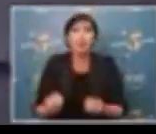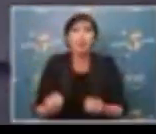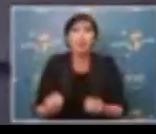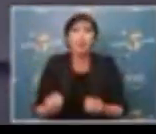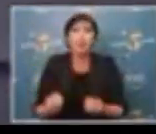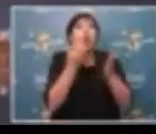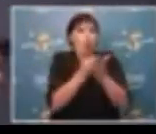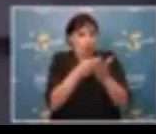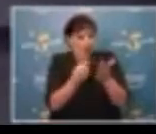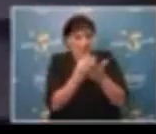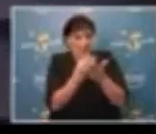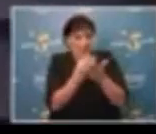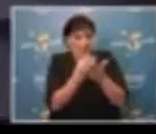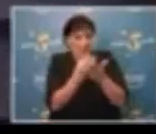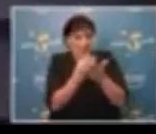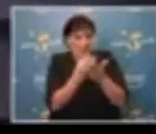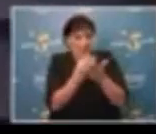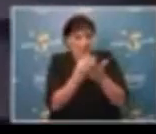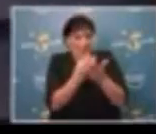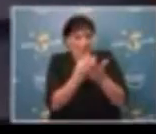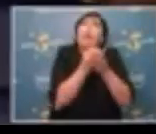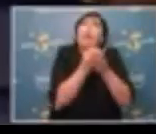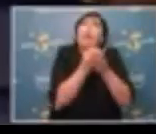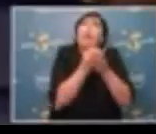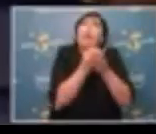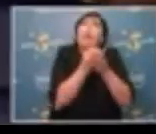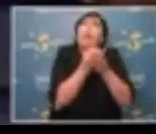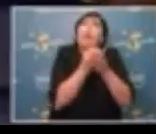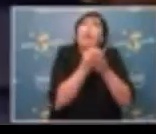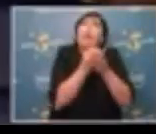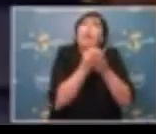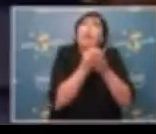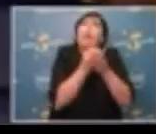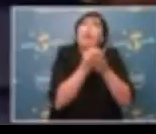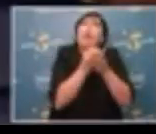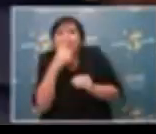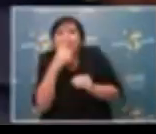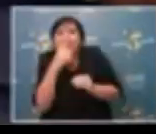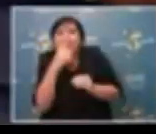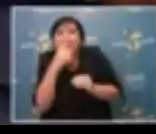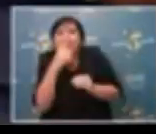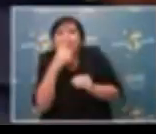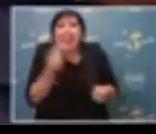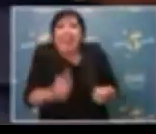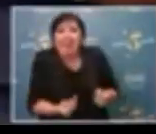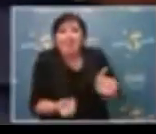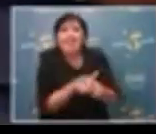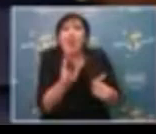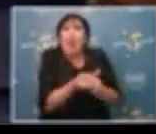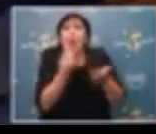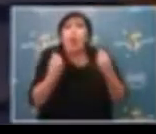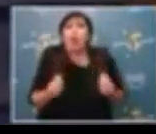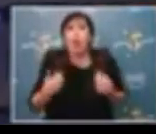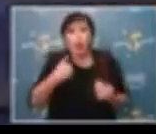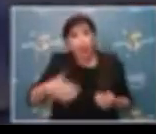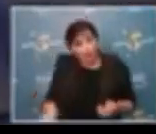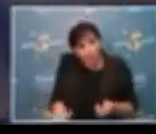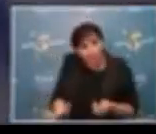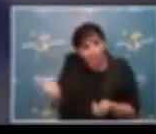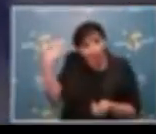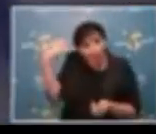che cos'è? La parola sviluppo, da dove è nata? Chi l'ha fatta? Chi l'ha inventata? Sviluppo. Quando ero piccolo